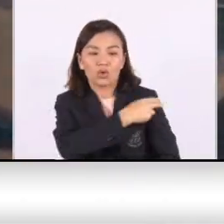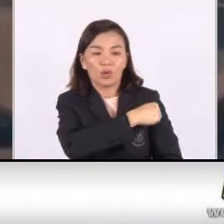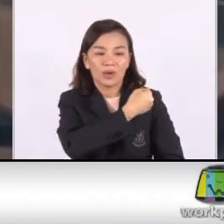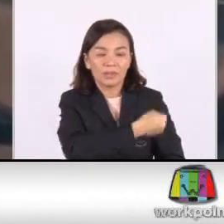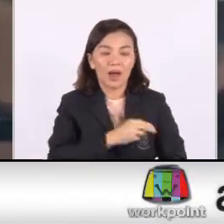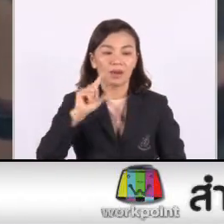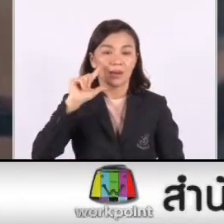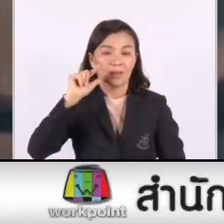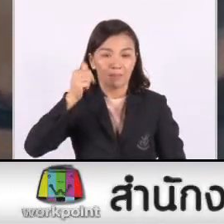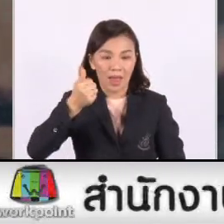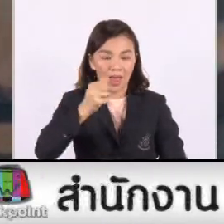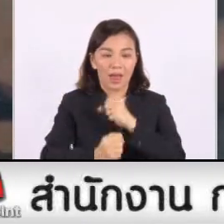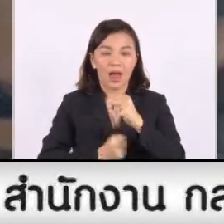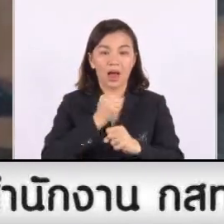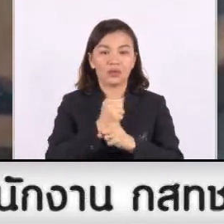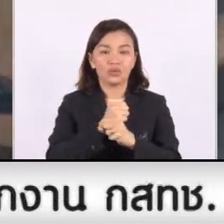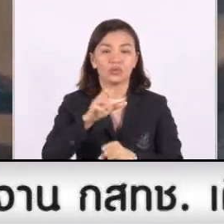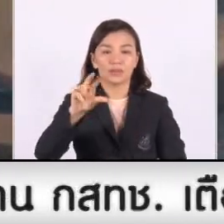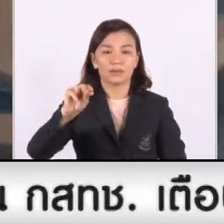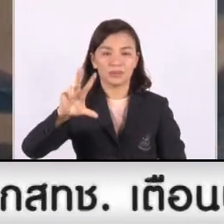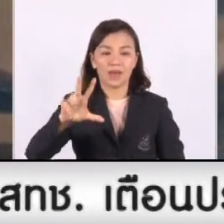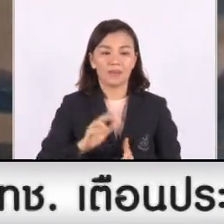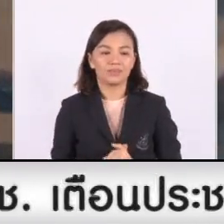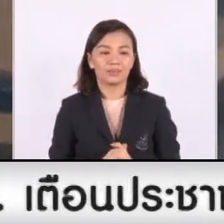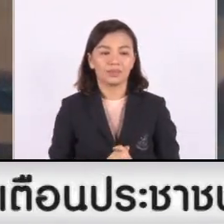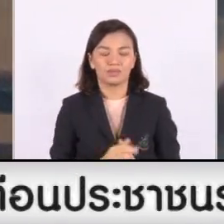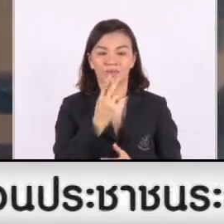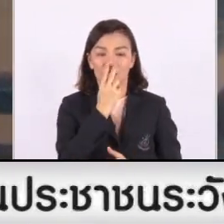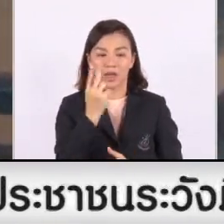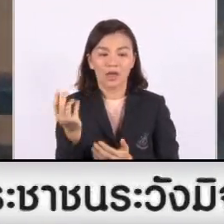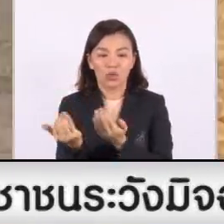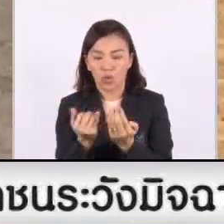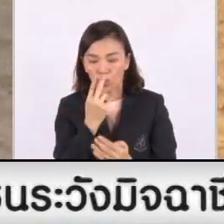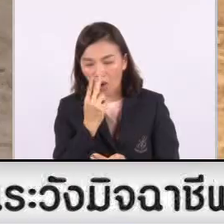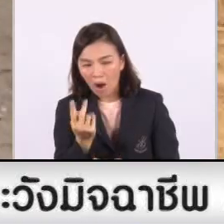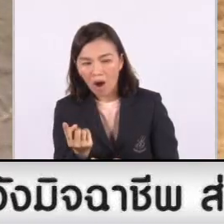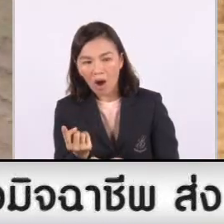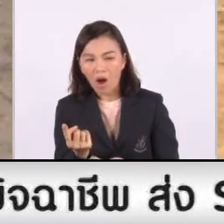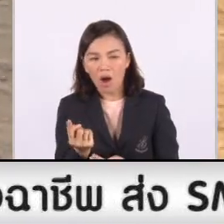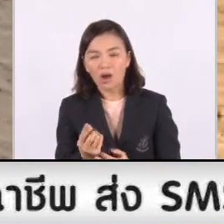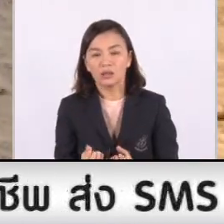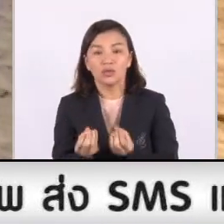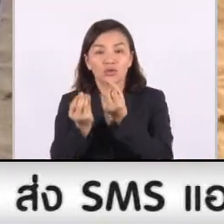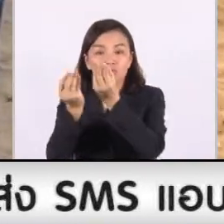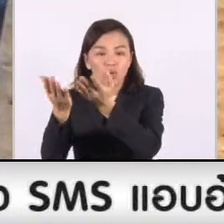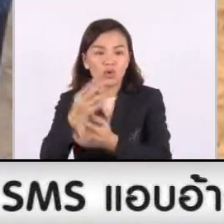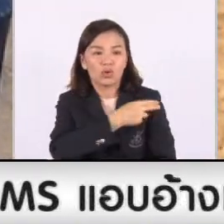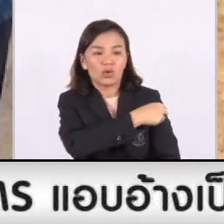างสาวพิษสมัยอายุ33ปีนะครับก็มองดูลูกอย่างไม่ห่างเมื่อไปถึงโรงพยาบาลแพ